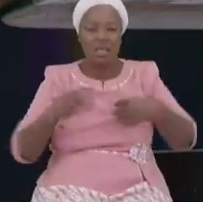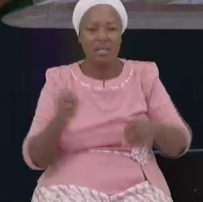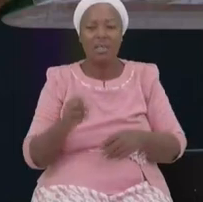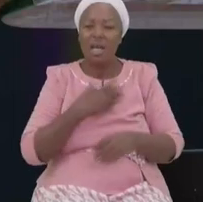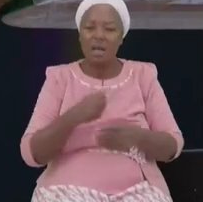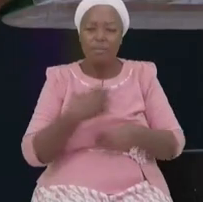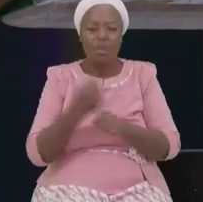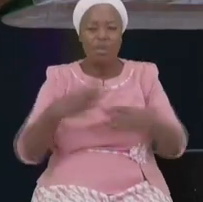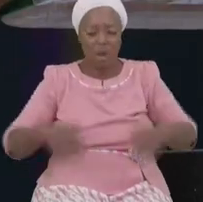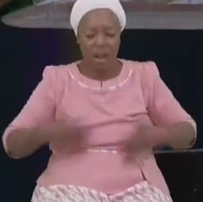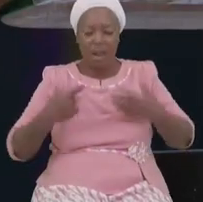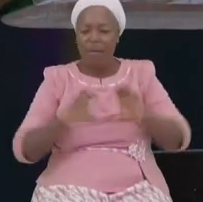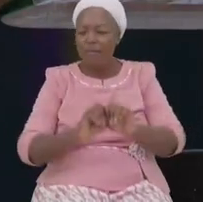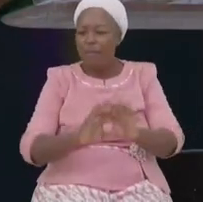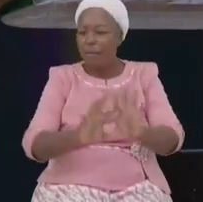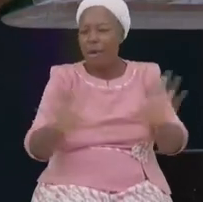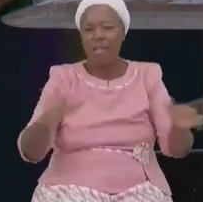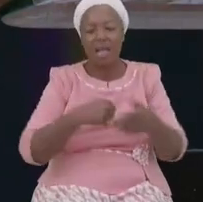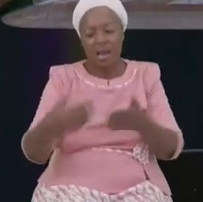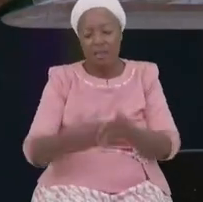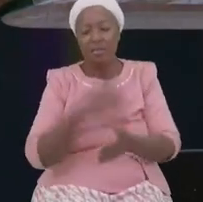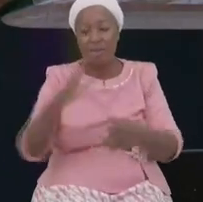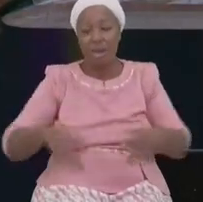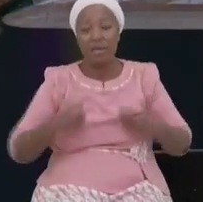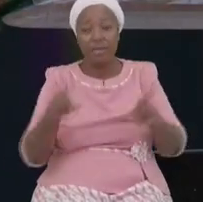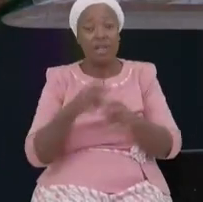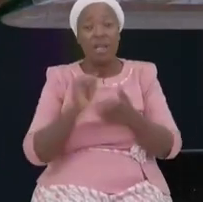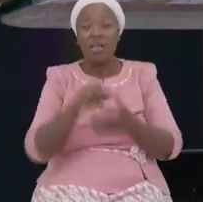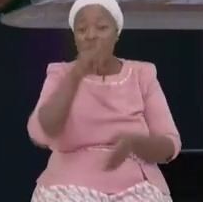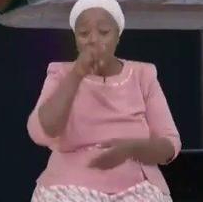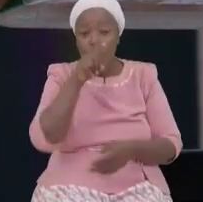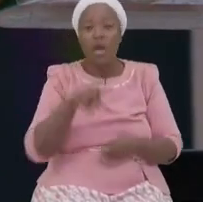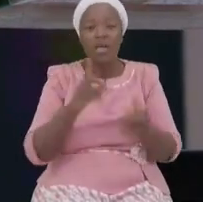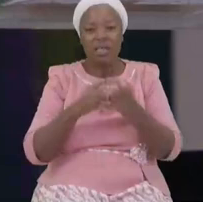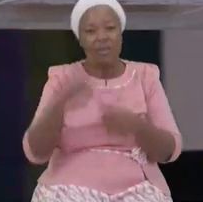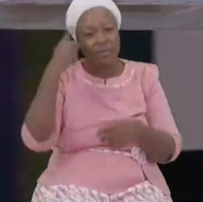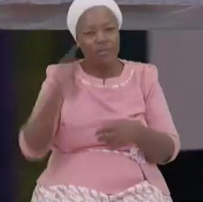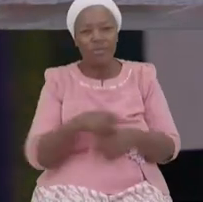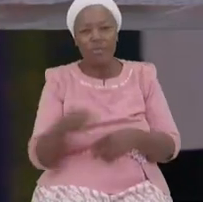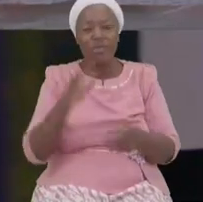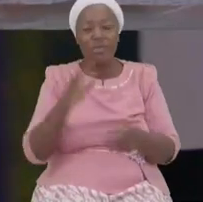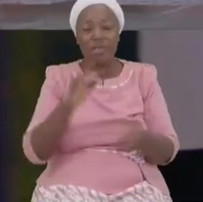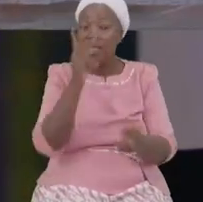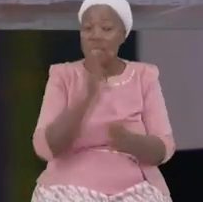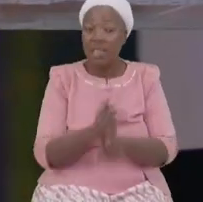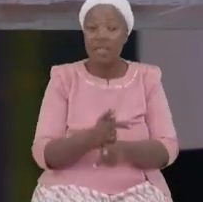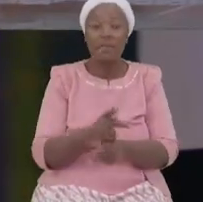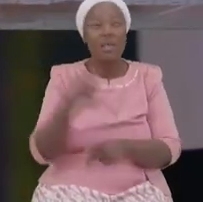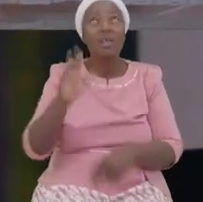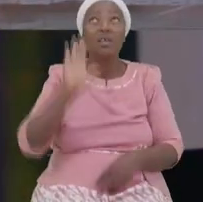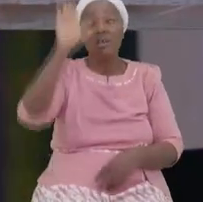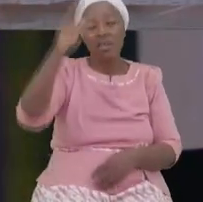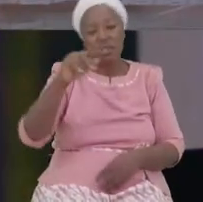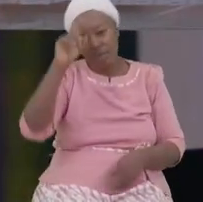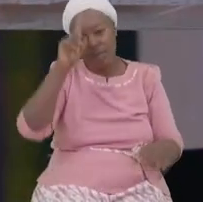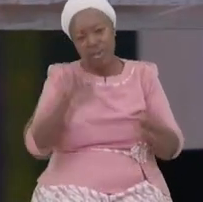il renouvelle ta vie comme celle de l'aigle. Mais pour ceux qui gardent son alliance et se souviennent